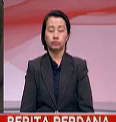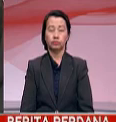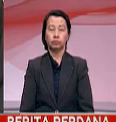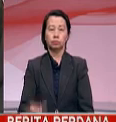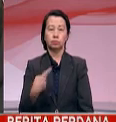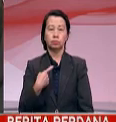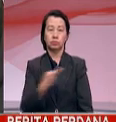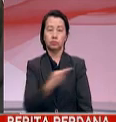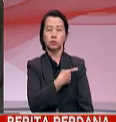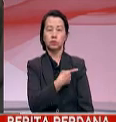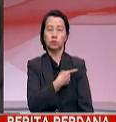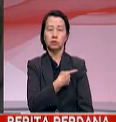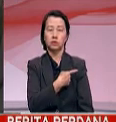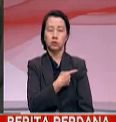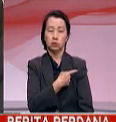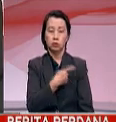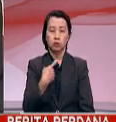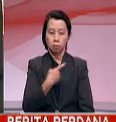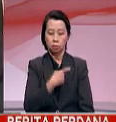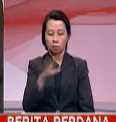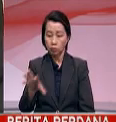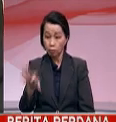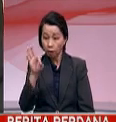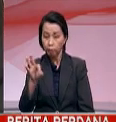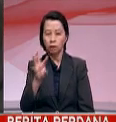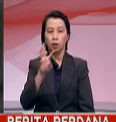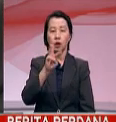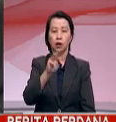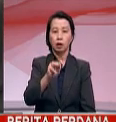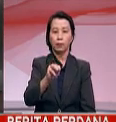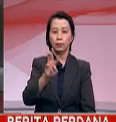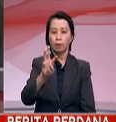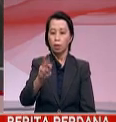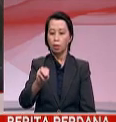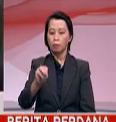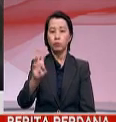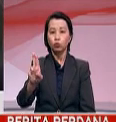Kita melantik MMU